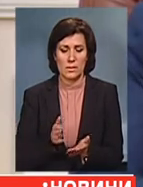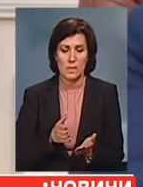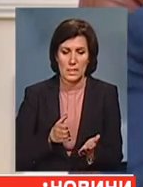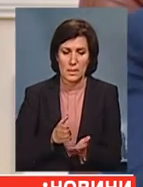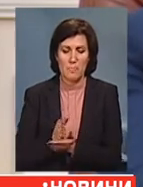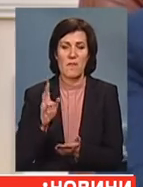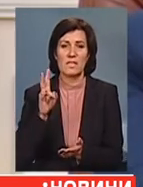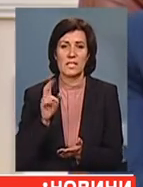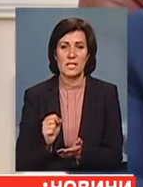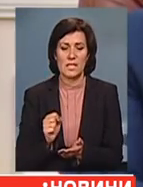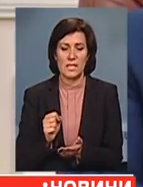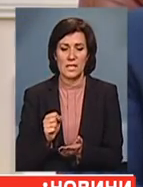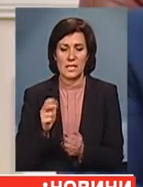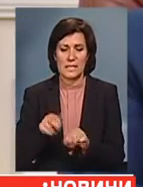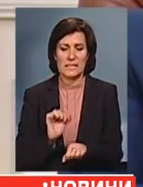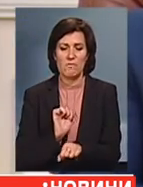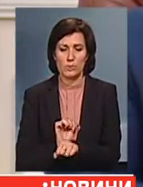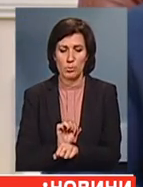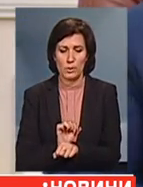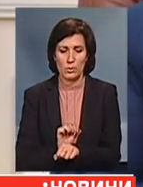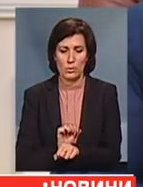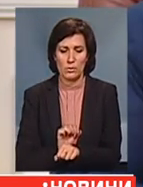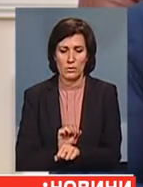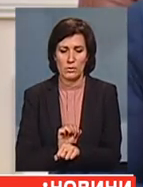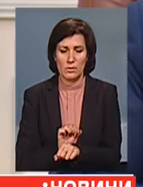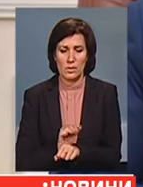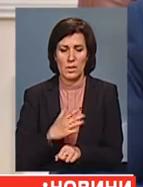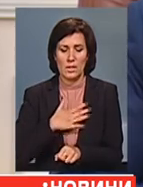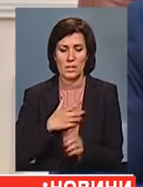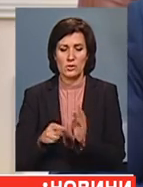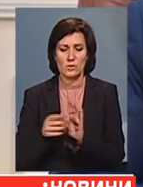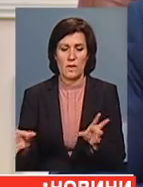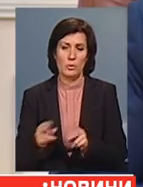направлений на кінцеву зупинку нашої з вами співпраці.